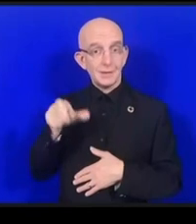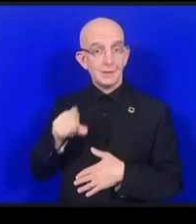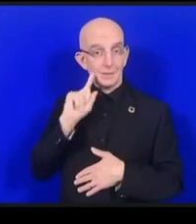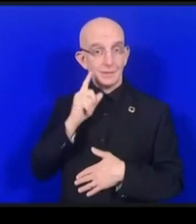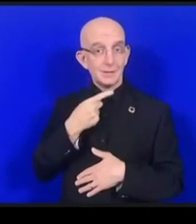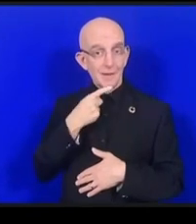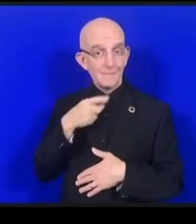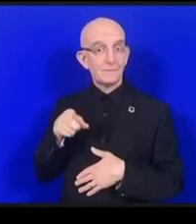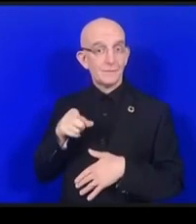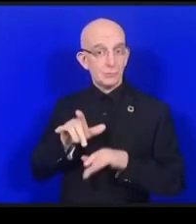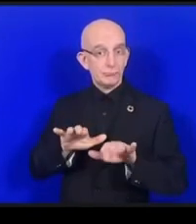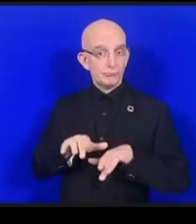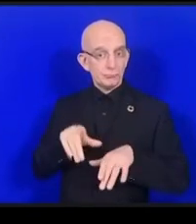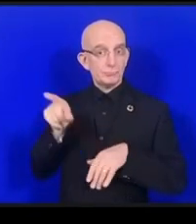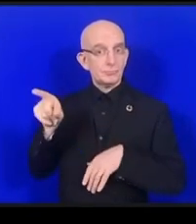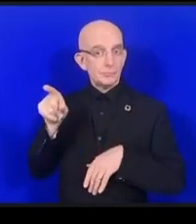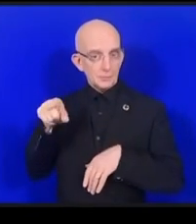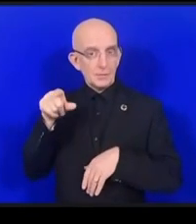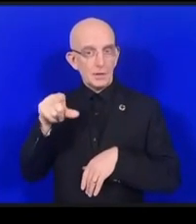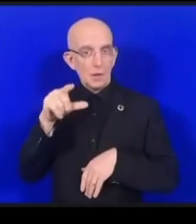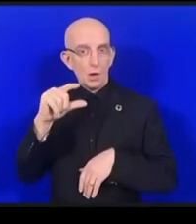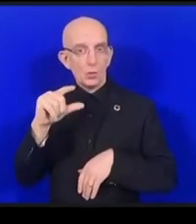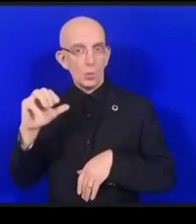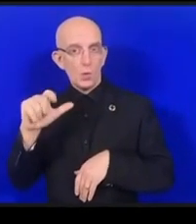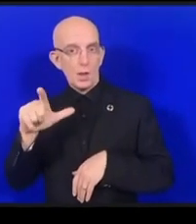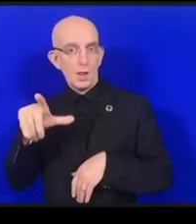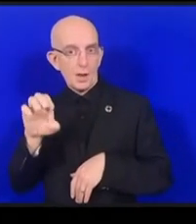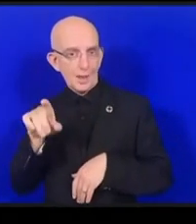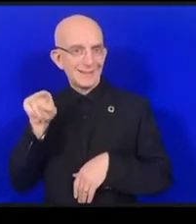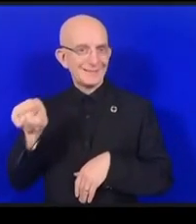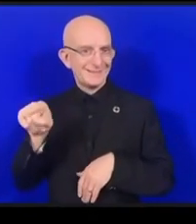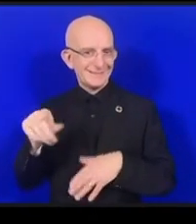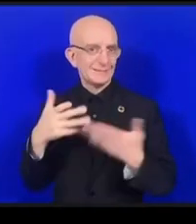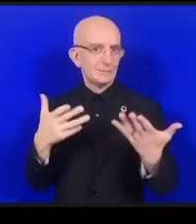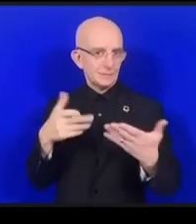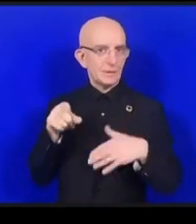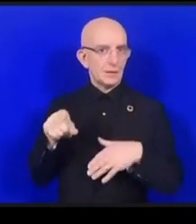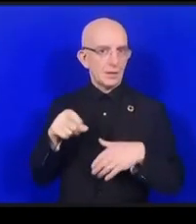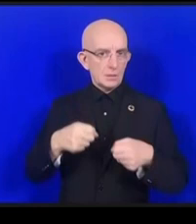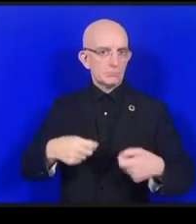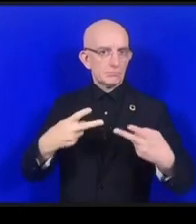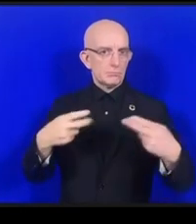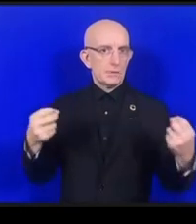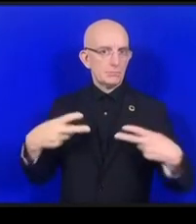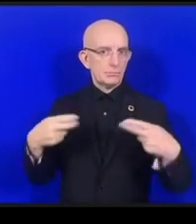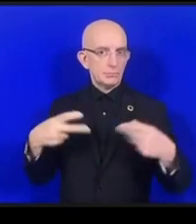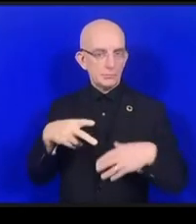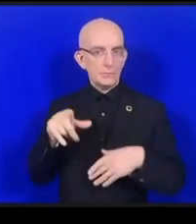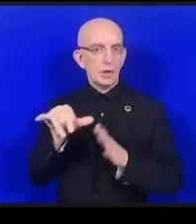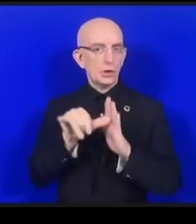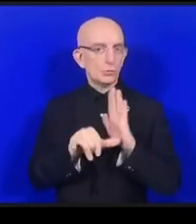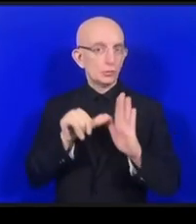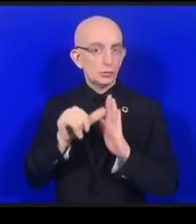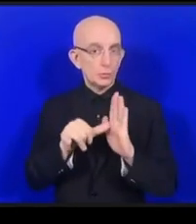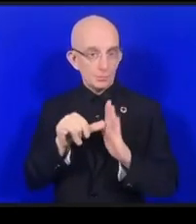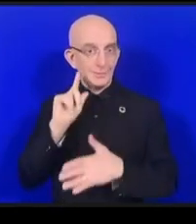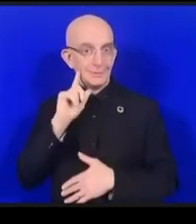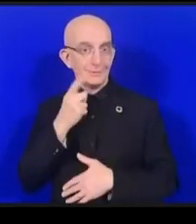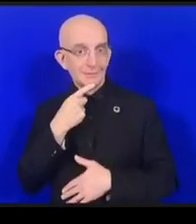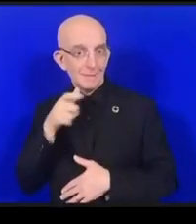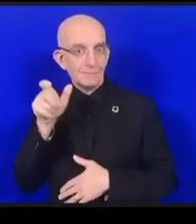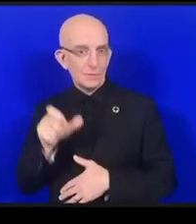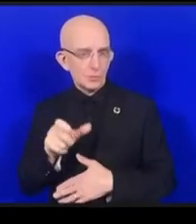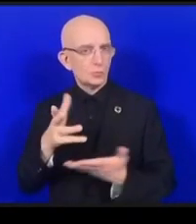инженером в Гугле следующее это субтитры в Гугле которые тоже были разработаны ещё